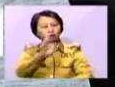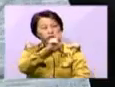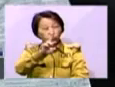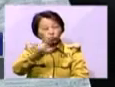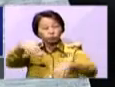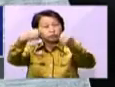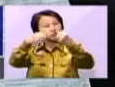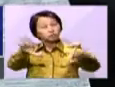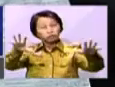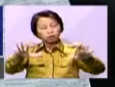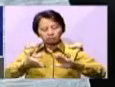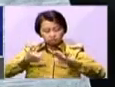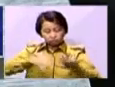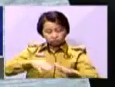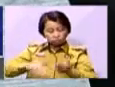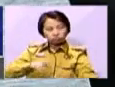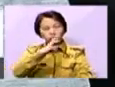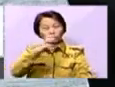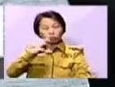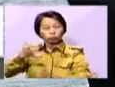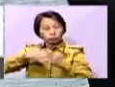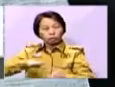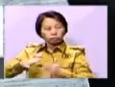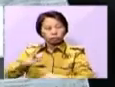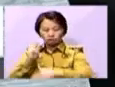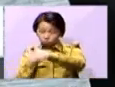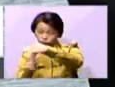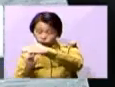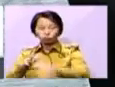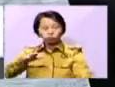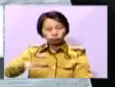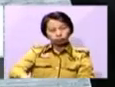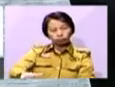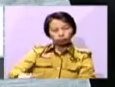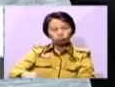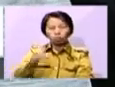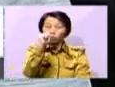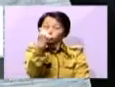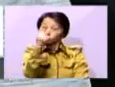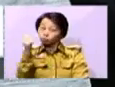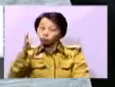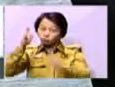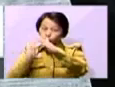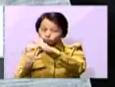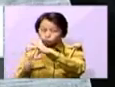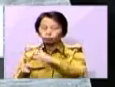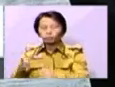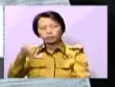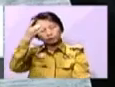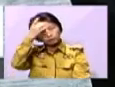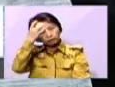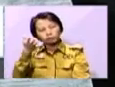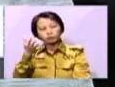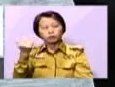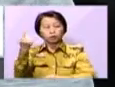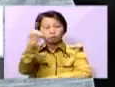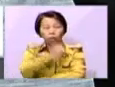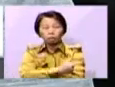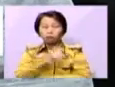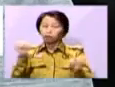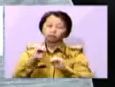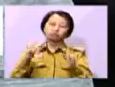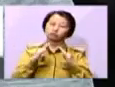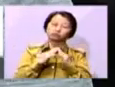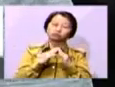orang, mati ratus-ratus orang, bunuh budak puluh-puluh orang. Hari ini sekarang langsung tak ada